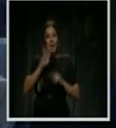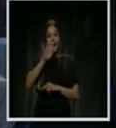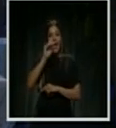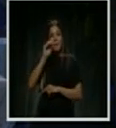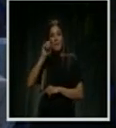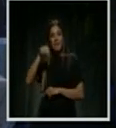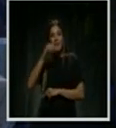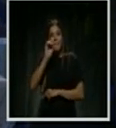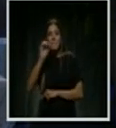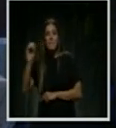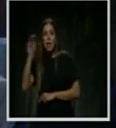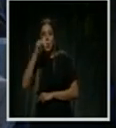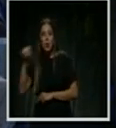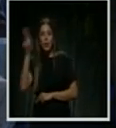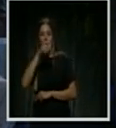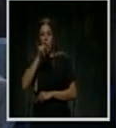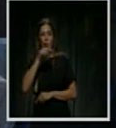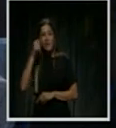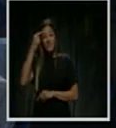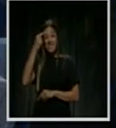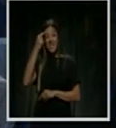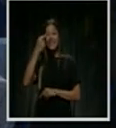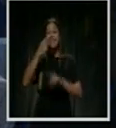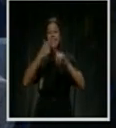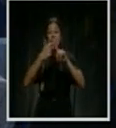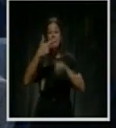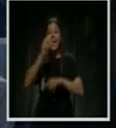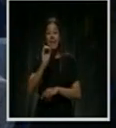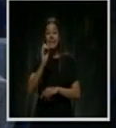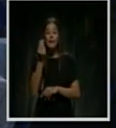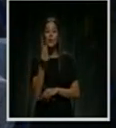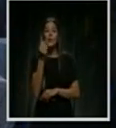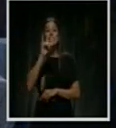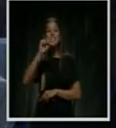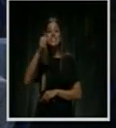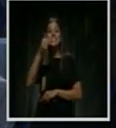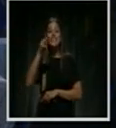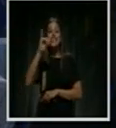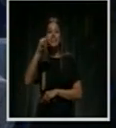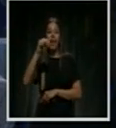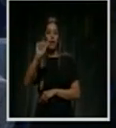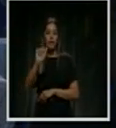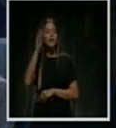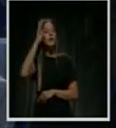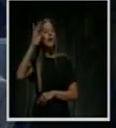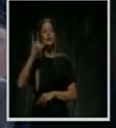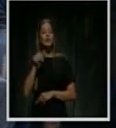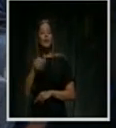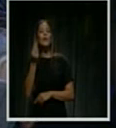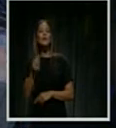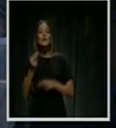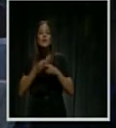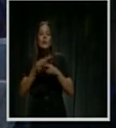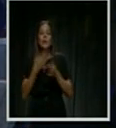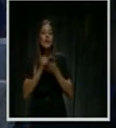80 darba daqs kemm tixbor l-istrina f'sena. Immaġinaw kemm seta jisir ġid man-nies miegħek ma' uliedek